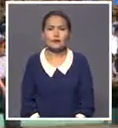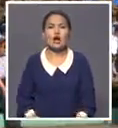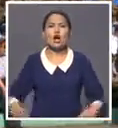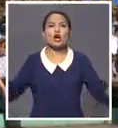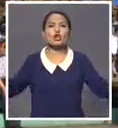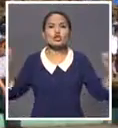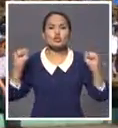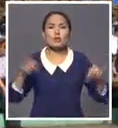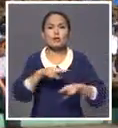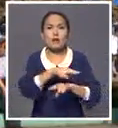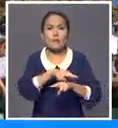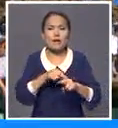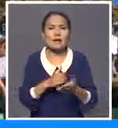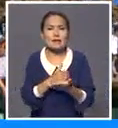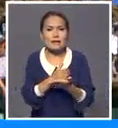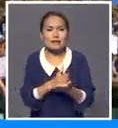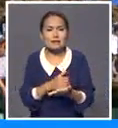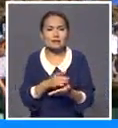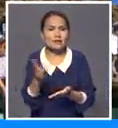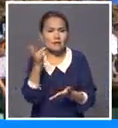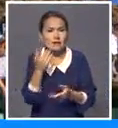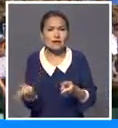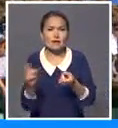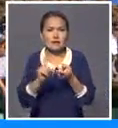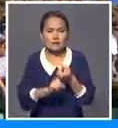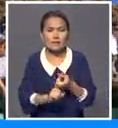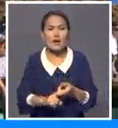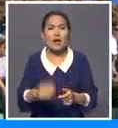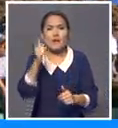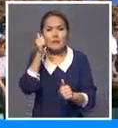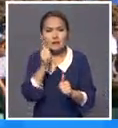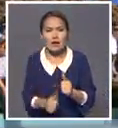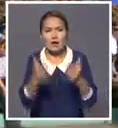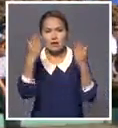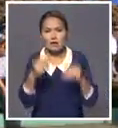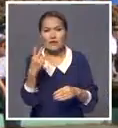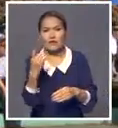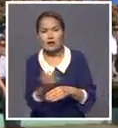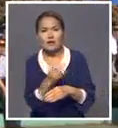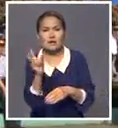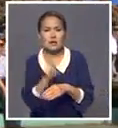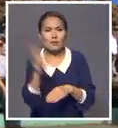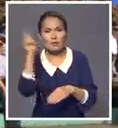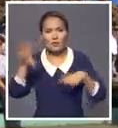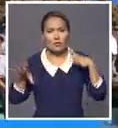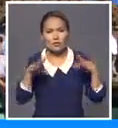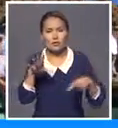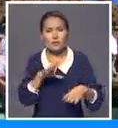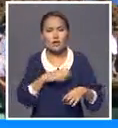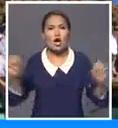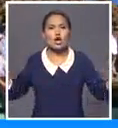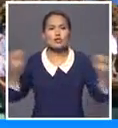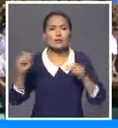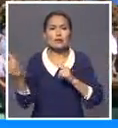Спорт полиция қызметкерінің өмірінің бір бөлігі деп айтуға болады. Өткен аптасына 2 рет жаттығу залына баруға міндетті. Өздеріңіз білесіздер,